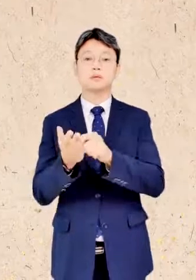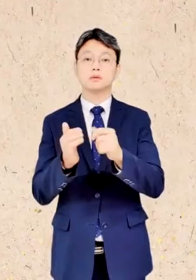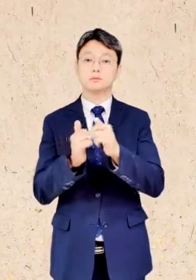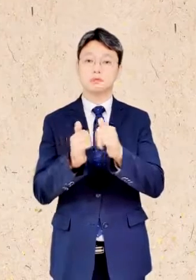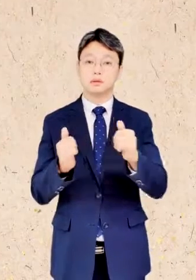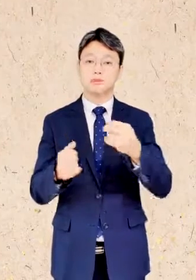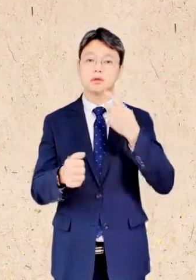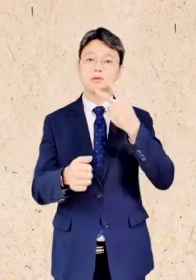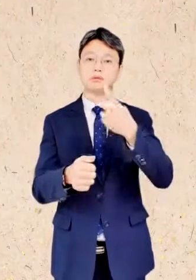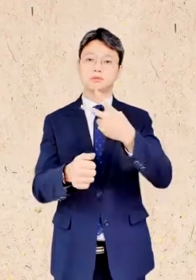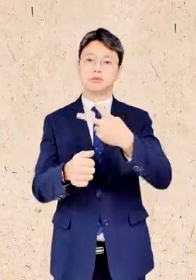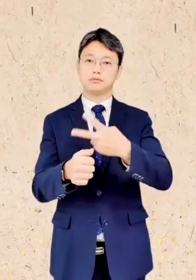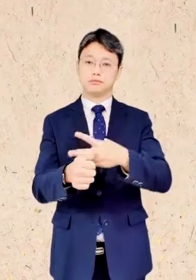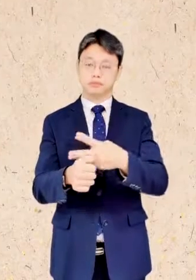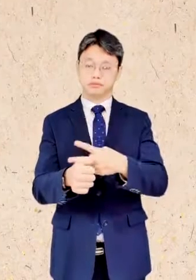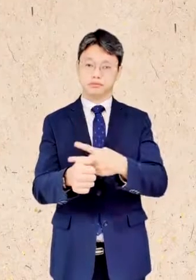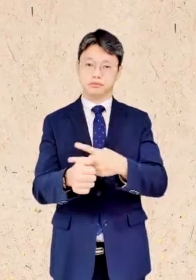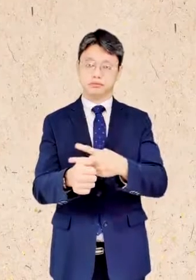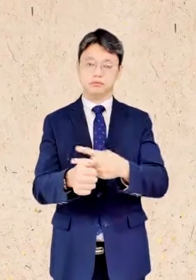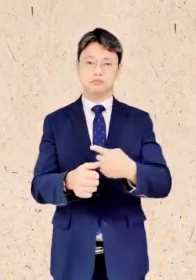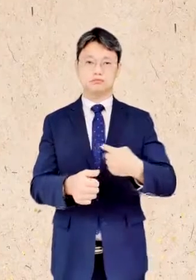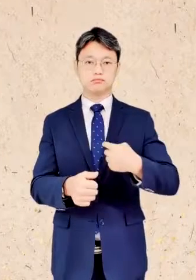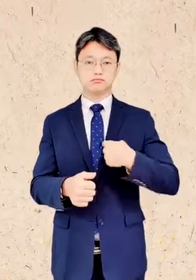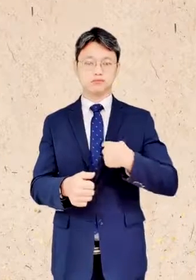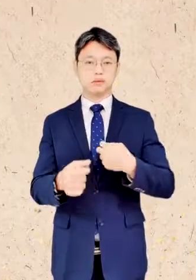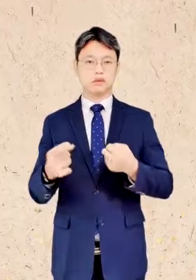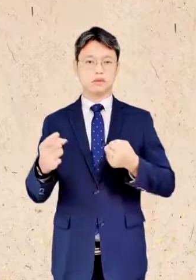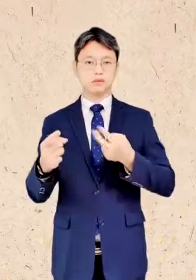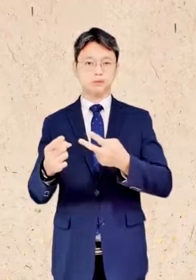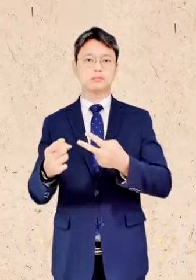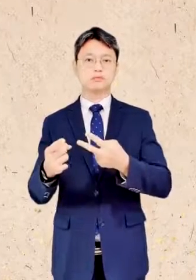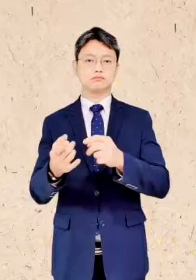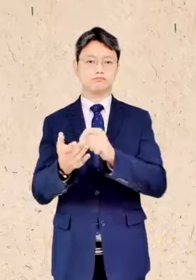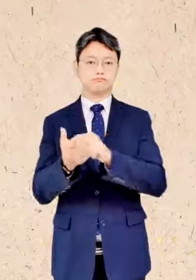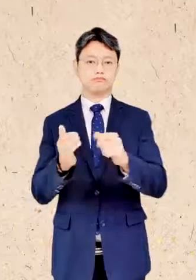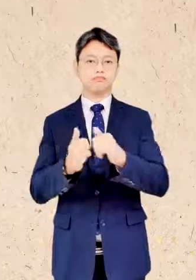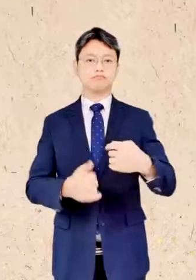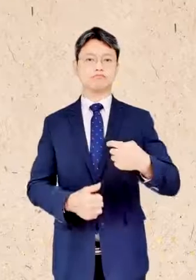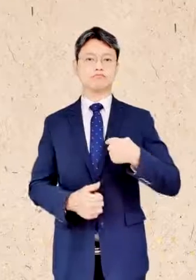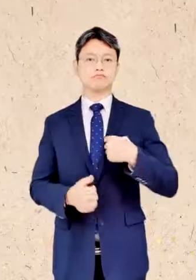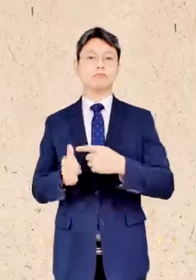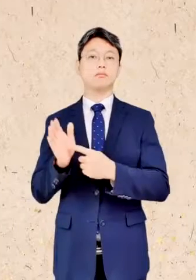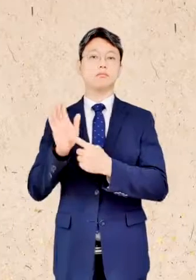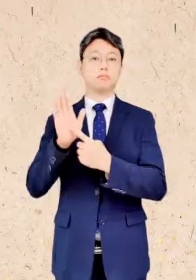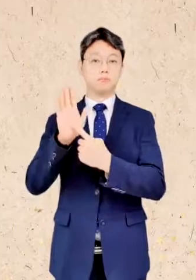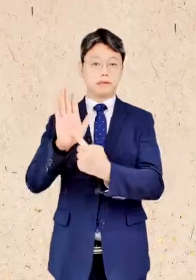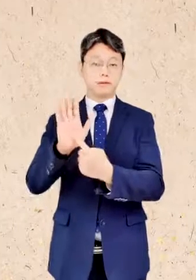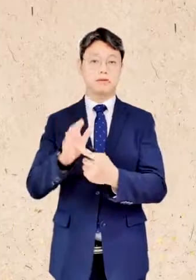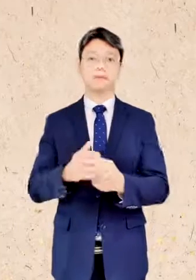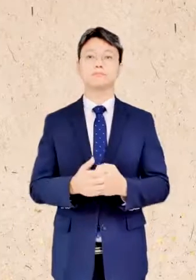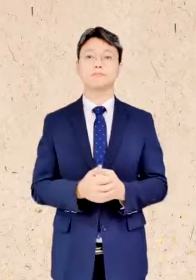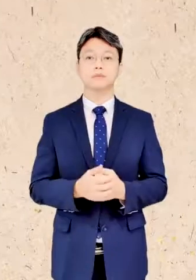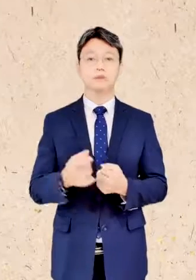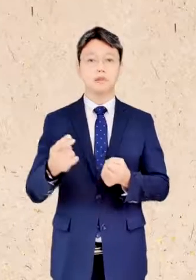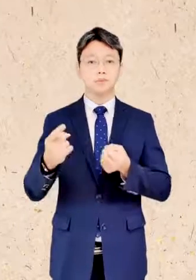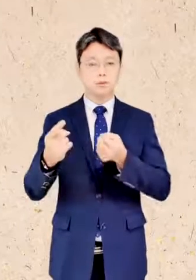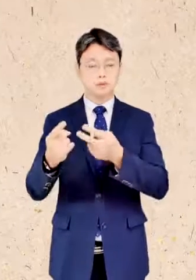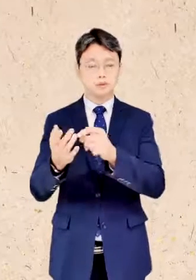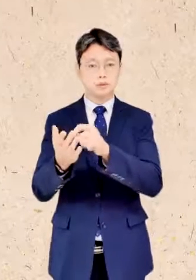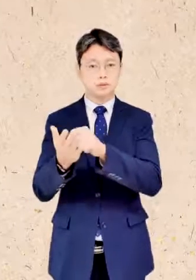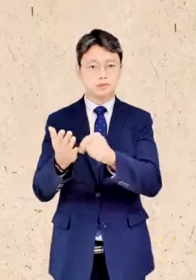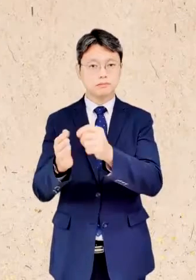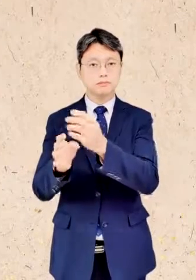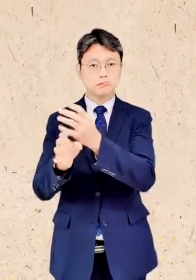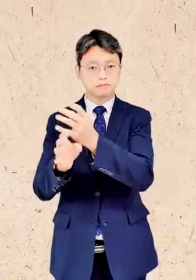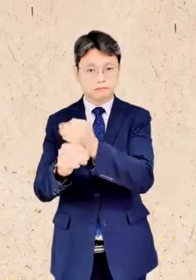저자는 바울이죠. 바울 스스로가 자신이 에베소서의 저자라고 밝히고 있습니다. 에베소서의 기록